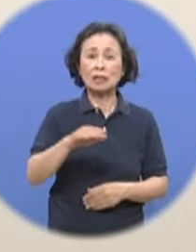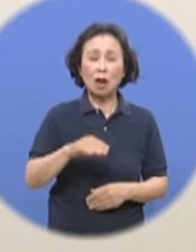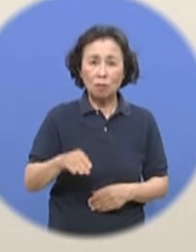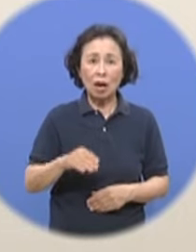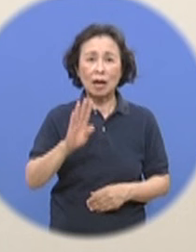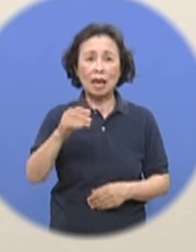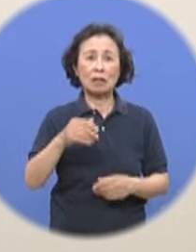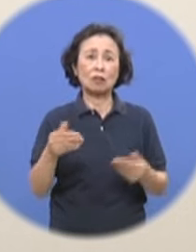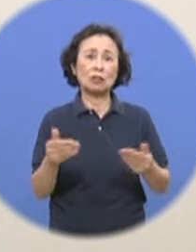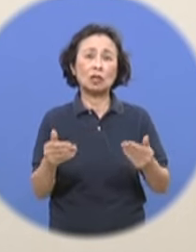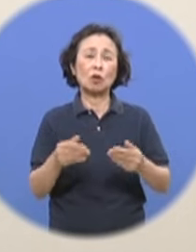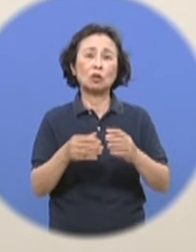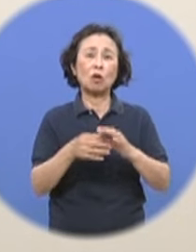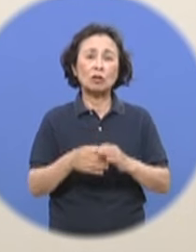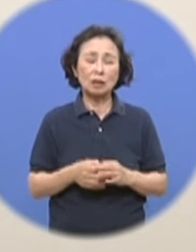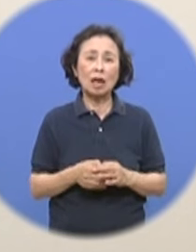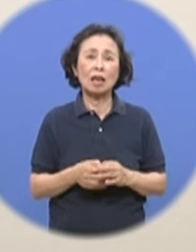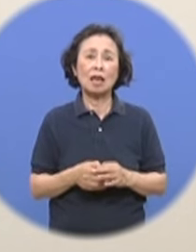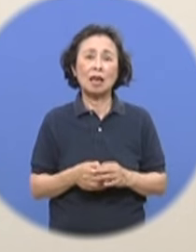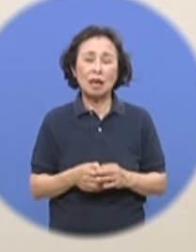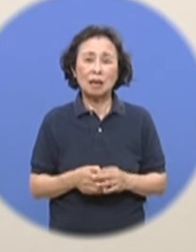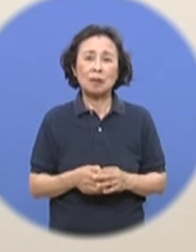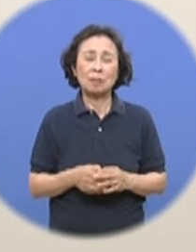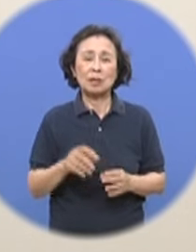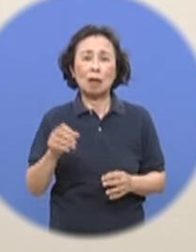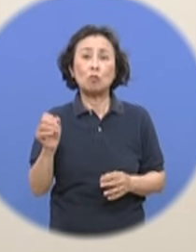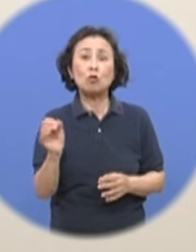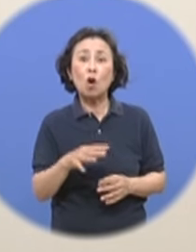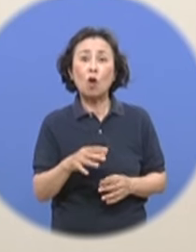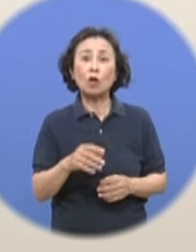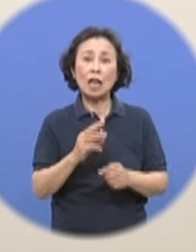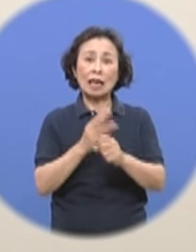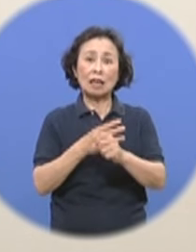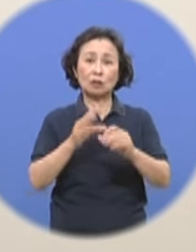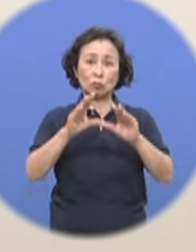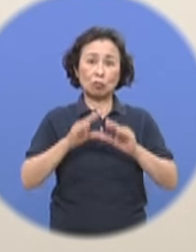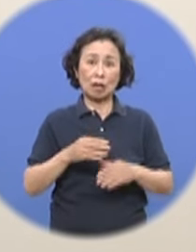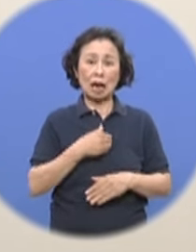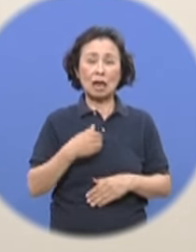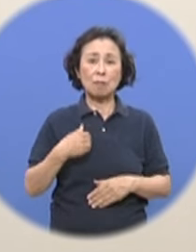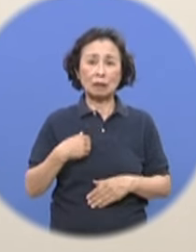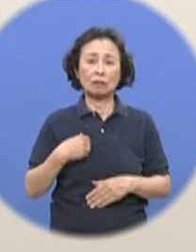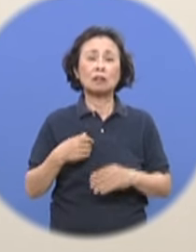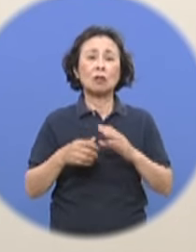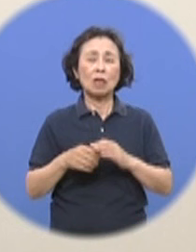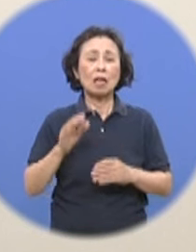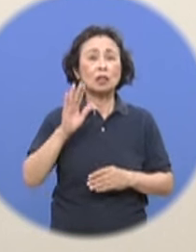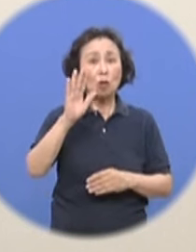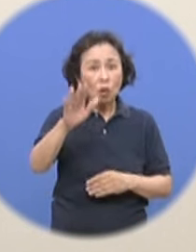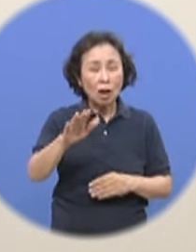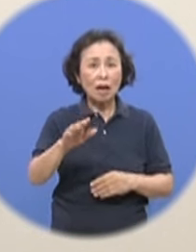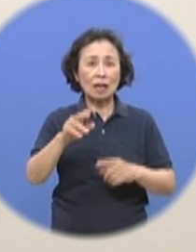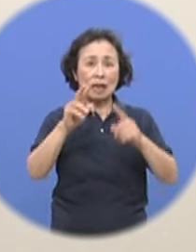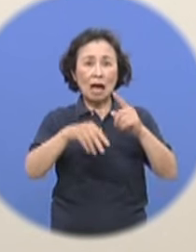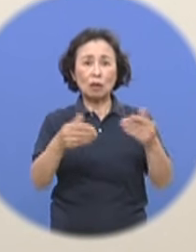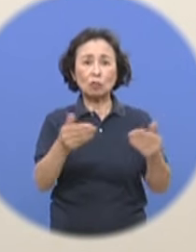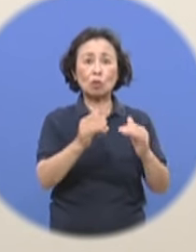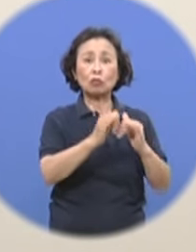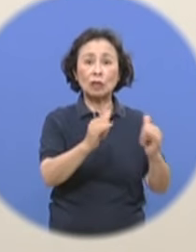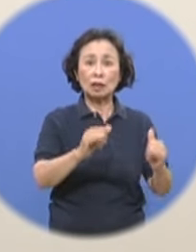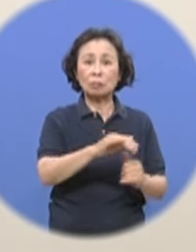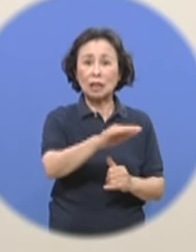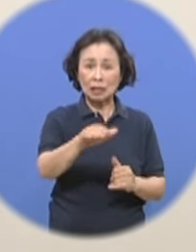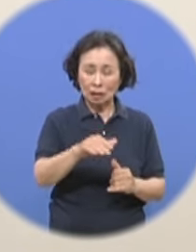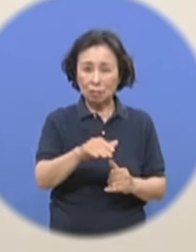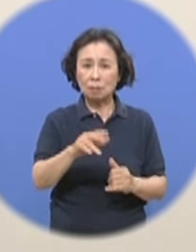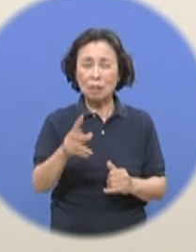の事業を通じて無料で初任者研修を受講できるので、将来介護職員を目指している方はもちろんのこと、福